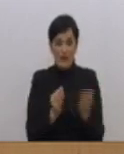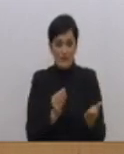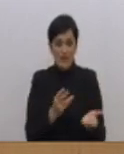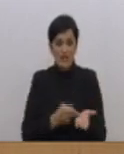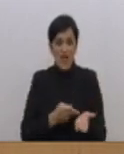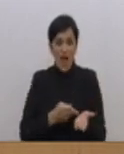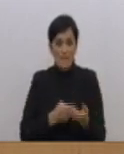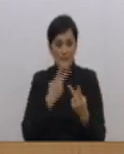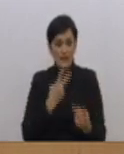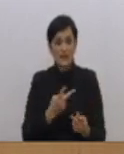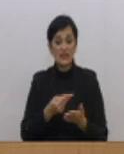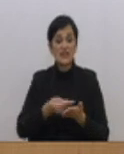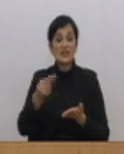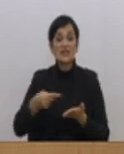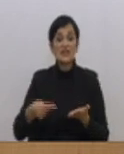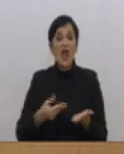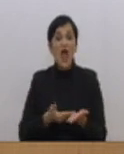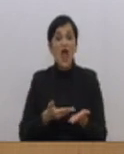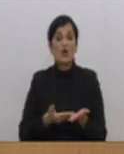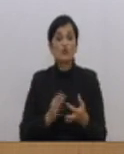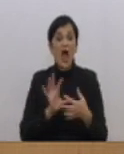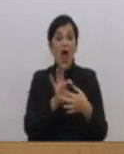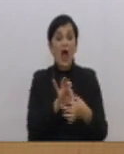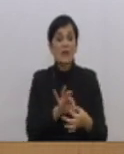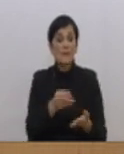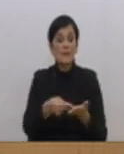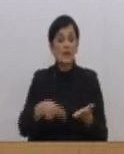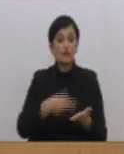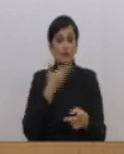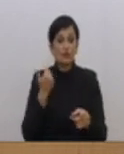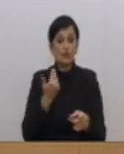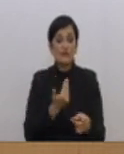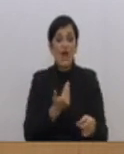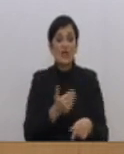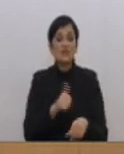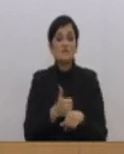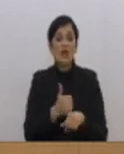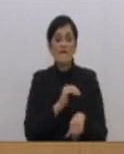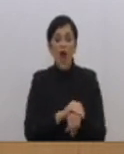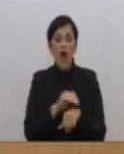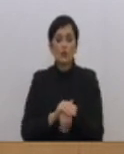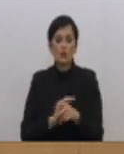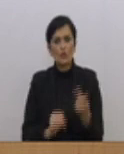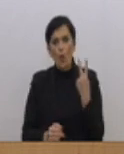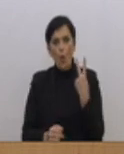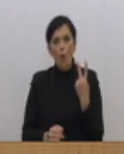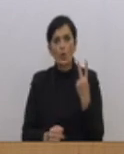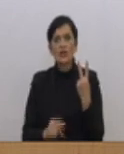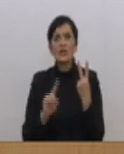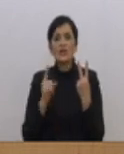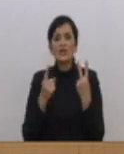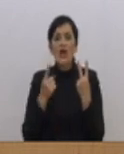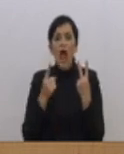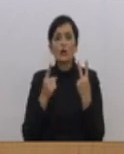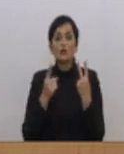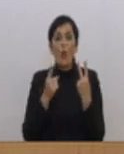დაამტკიცეთ ამ რეზოლუციისადმი არ მიერთებით. თქვენი მთავარი არგუმენტი არის ორი. Რატომ არის ნახსენები